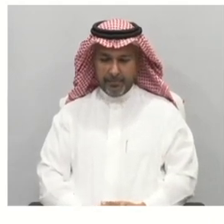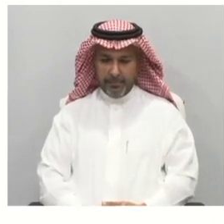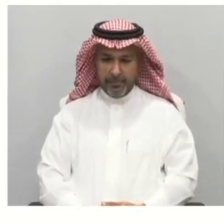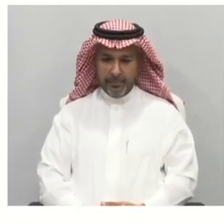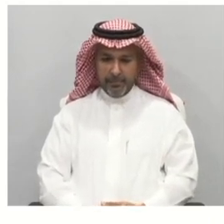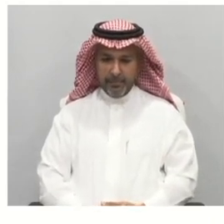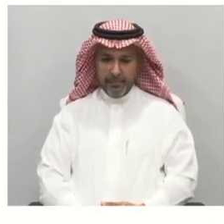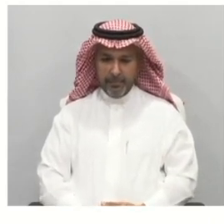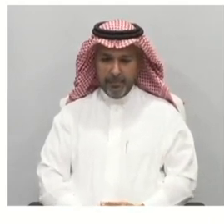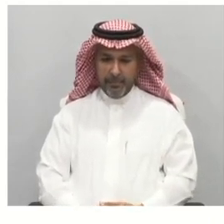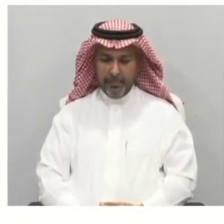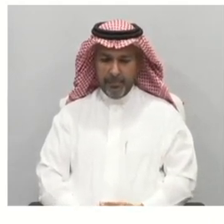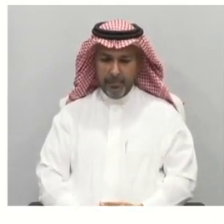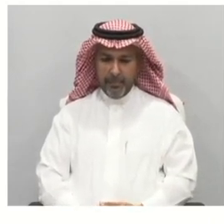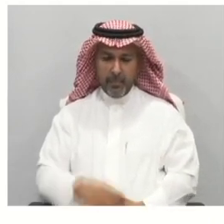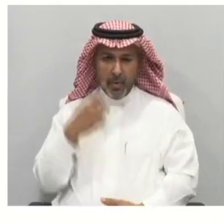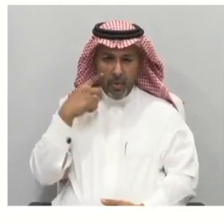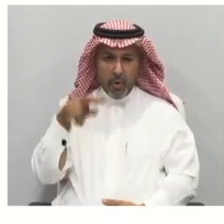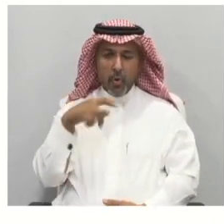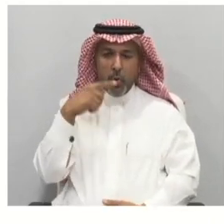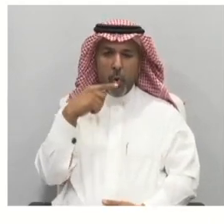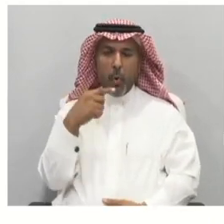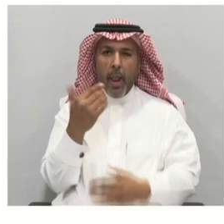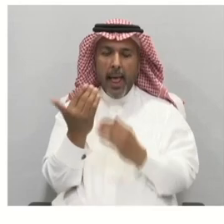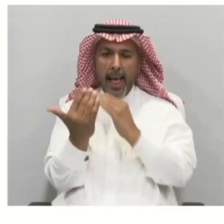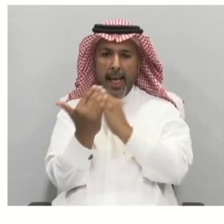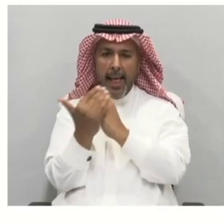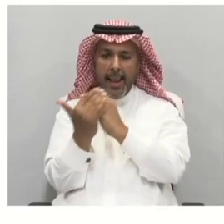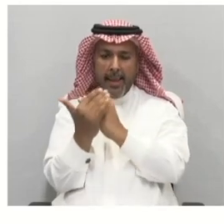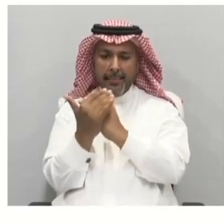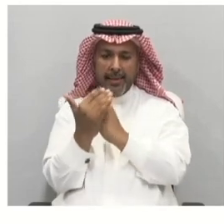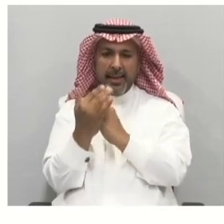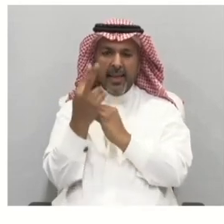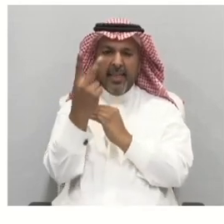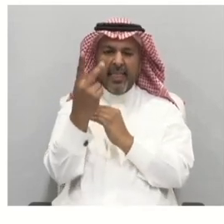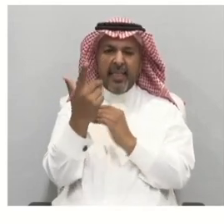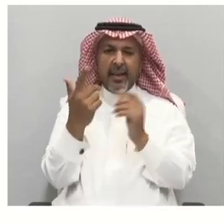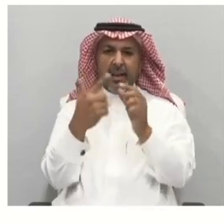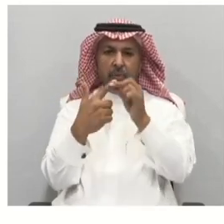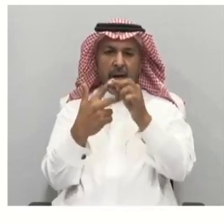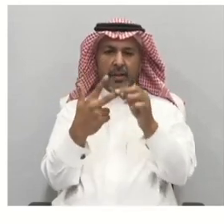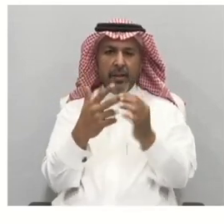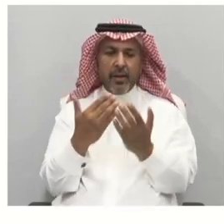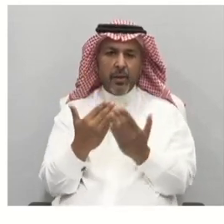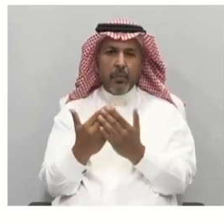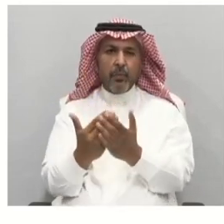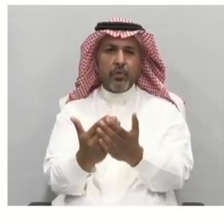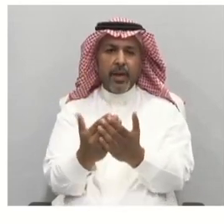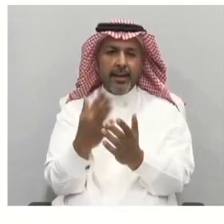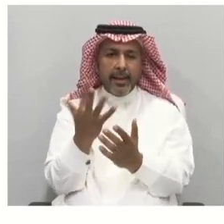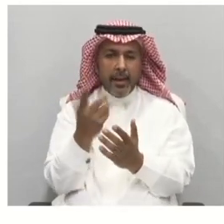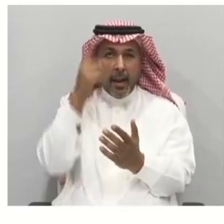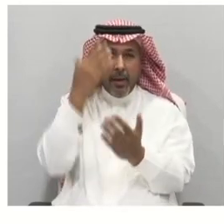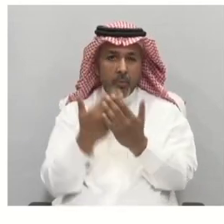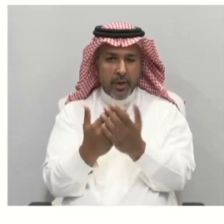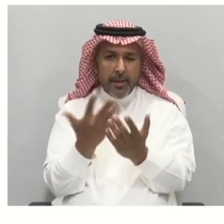صفحه 47 اذكر مثالين تتجلى فيهما اجابه الله تعالى لدعائي من دعاه من كشف ضر او قضاء